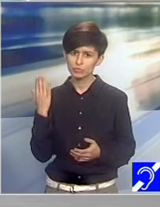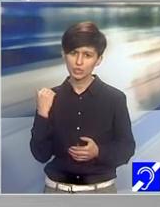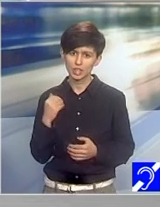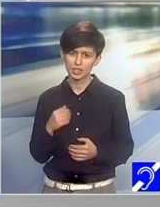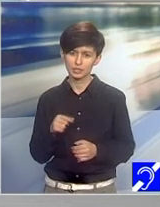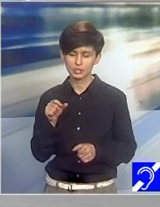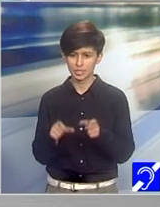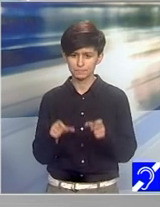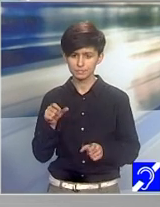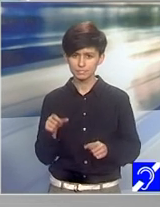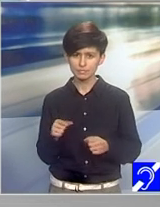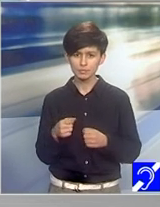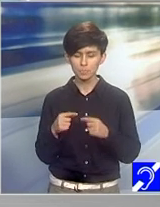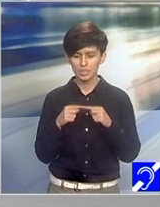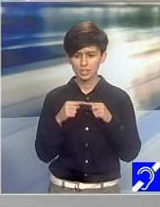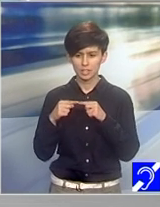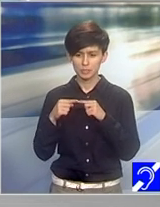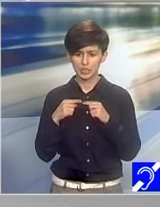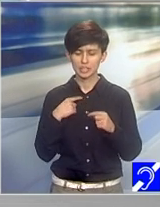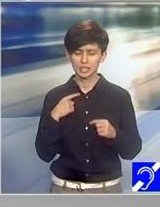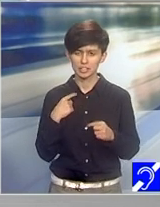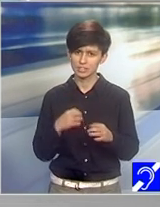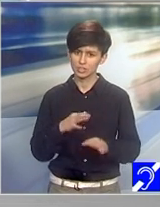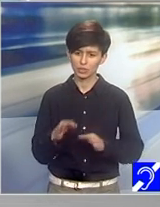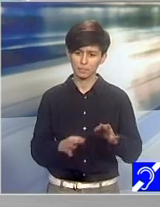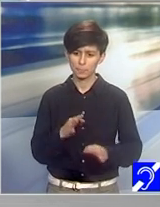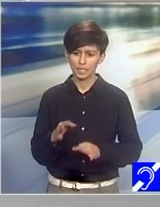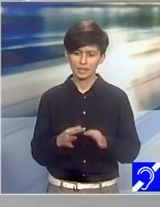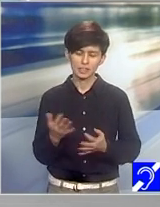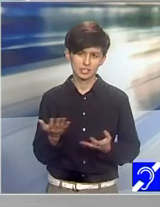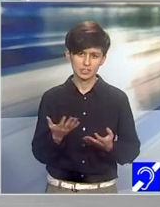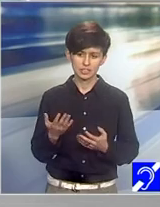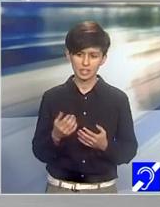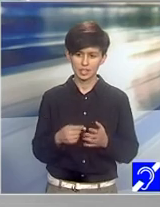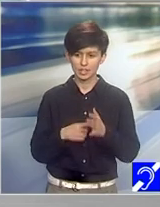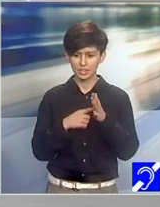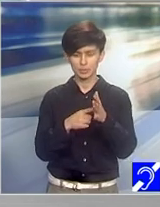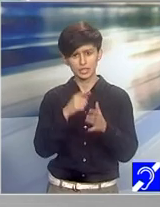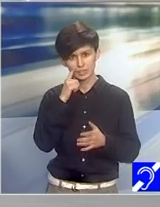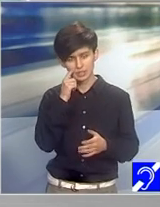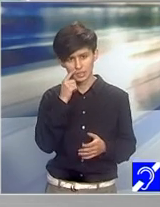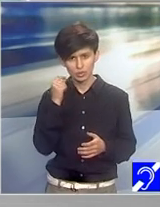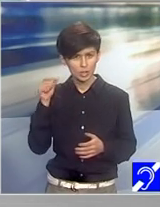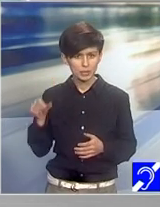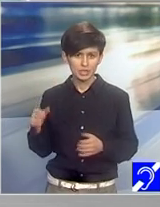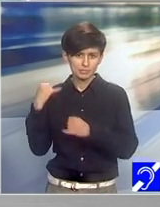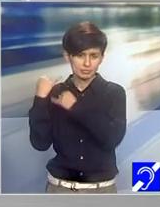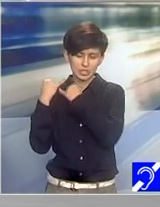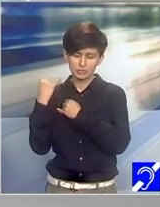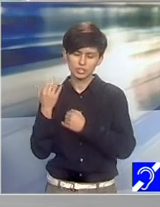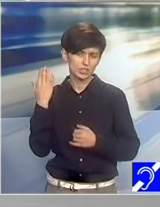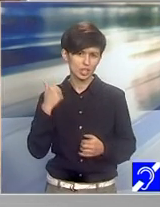se înscrie într-o tradiție care ne onorează, cred, oameni care, istorici care de acolo 100 de ani, de